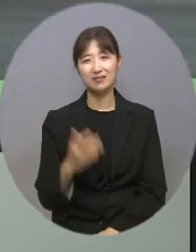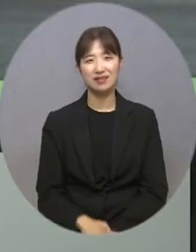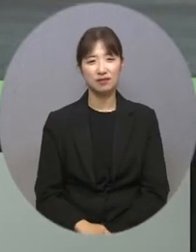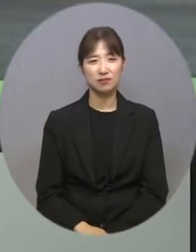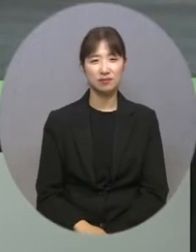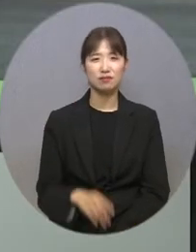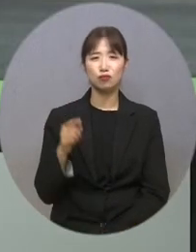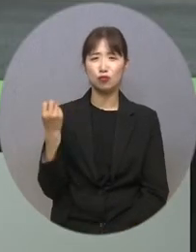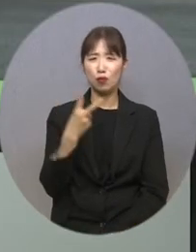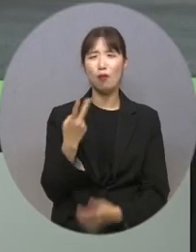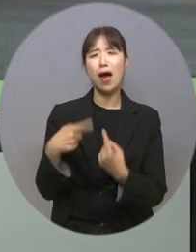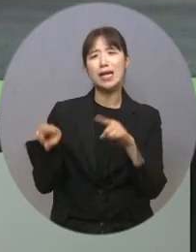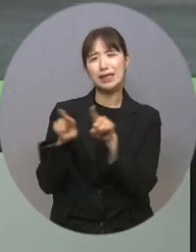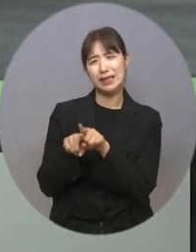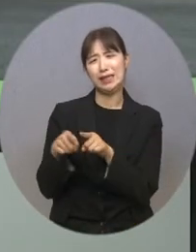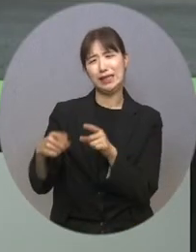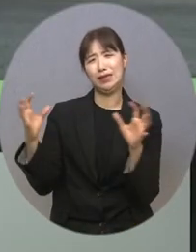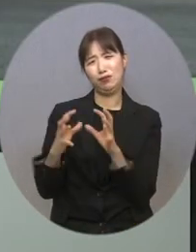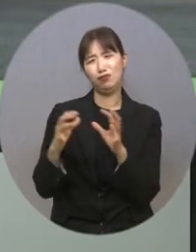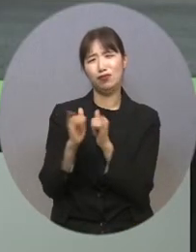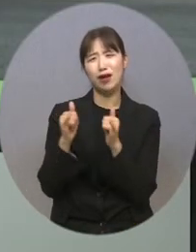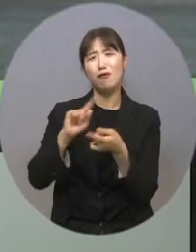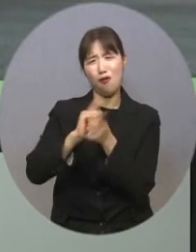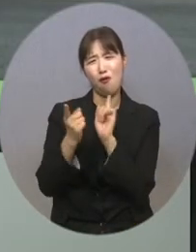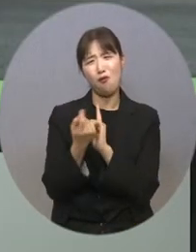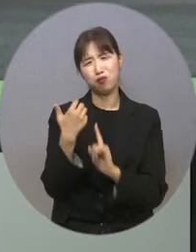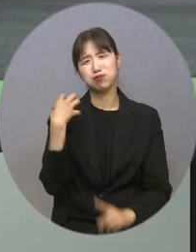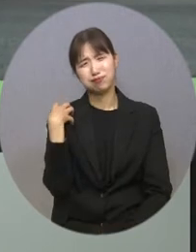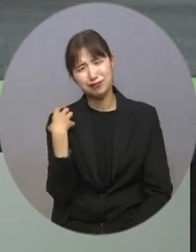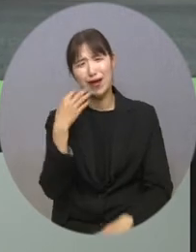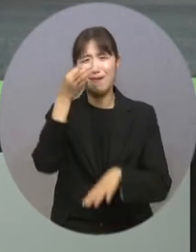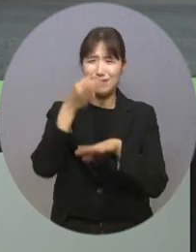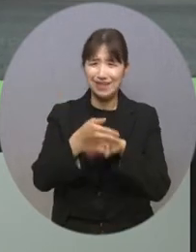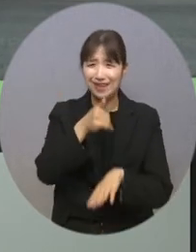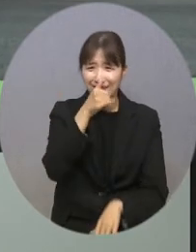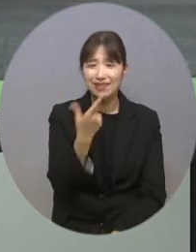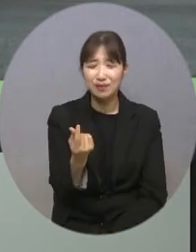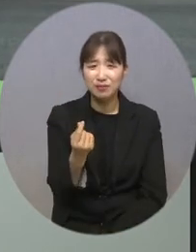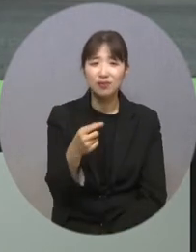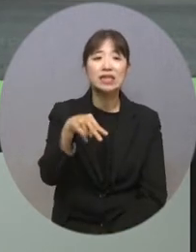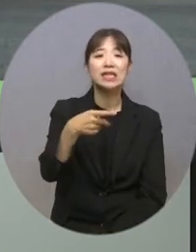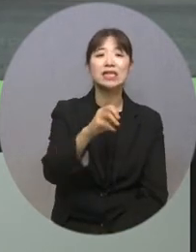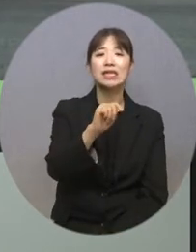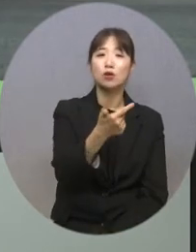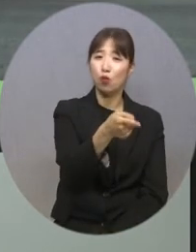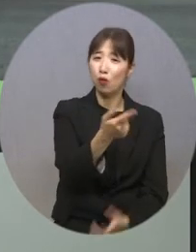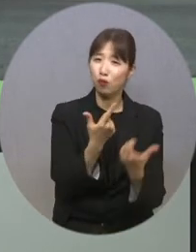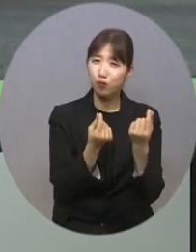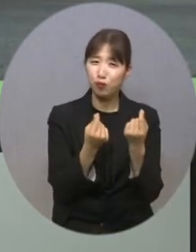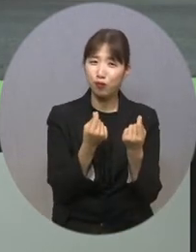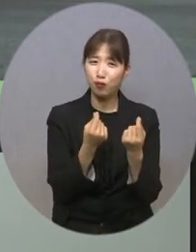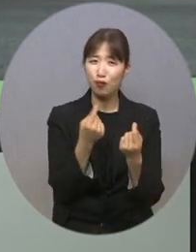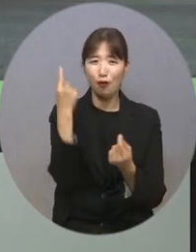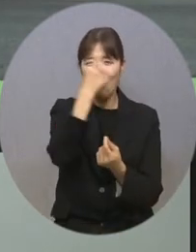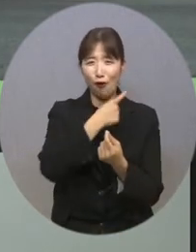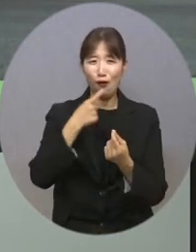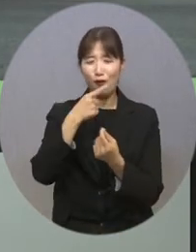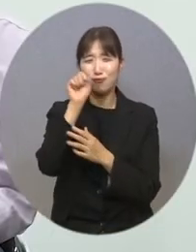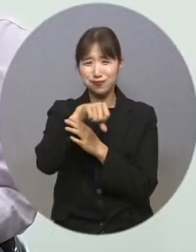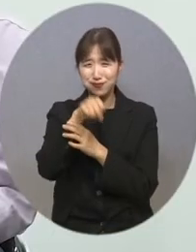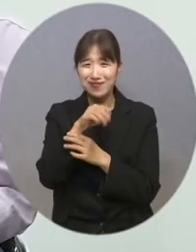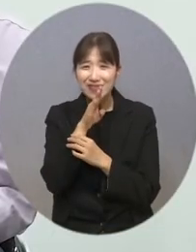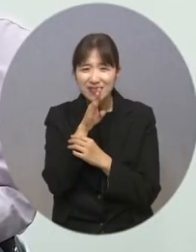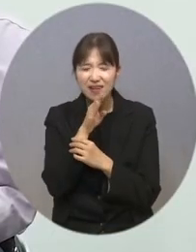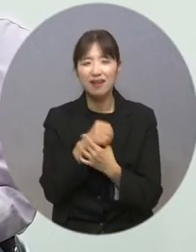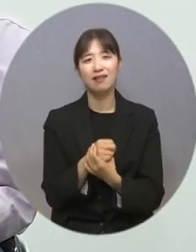가는 분들도 약간 서로 4 소외감과 되고 미안하기도 하고 수원 님도 그런 합 뿔 얘기하니까 약간 표정이 바뀌었는데